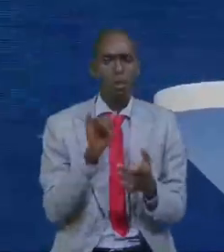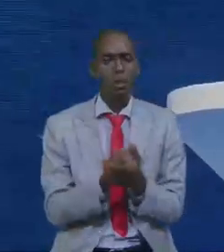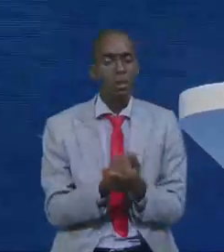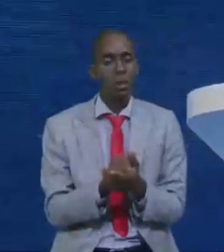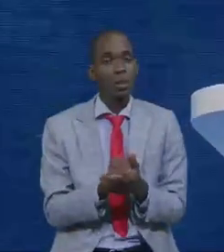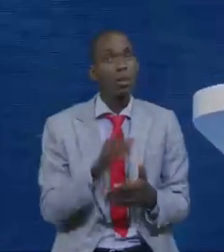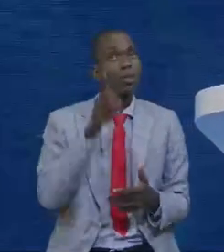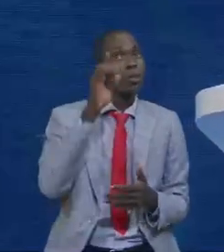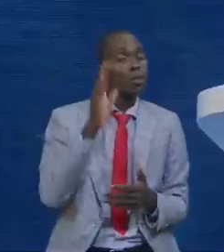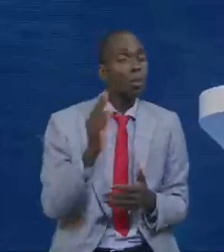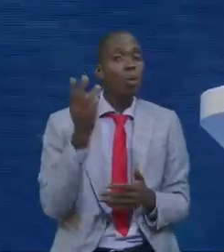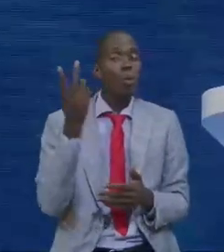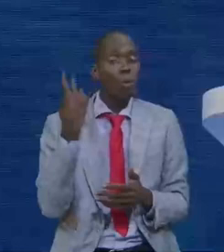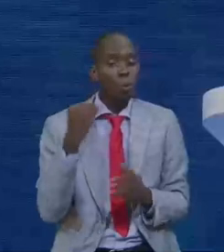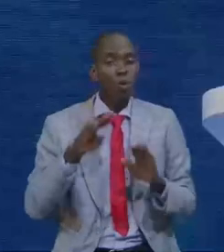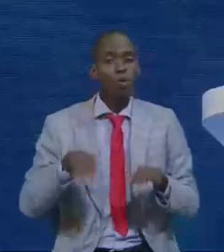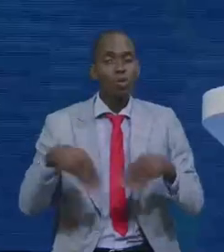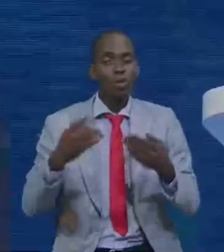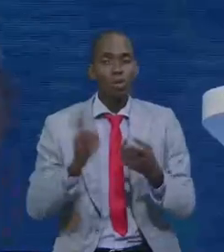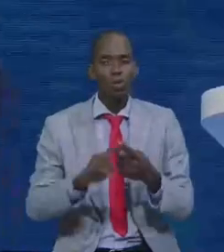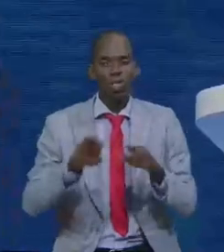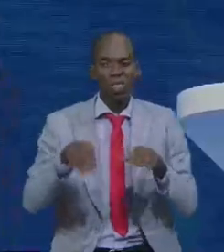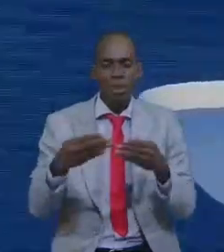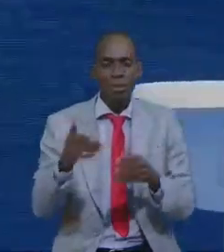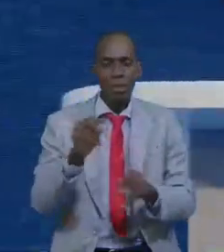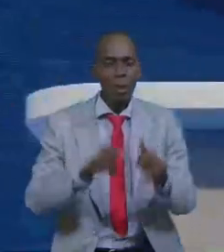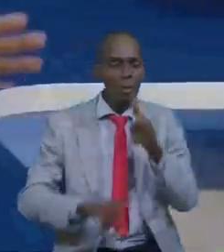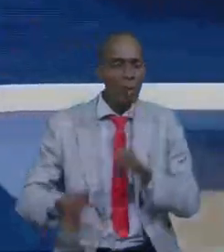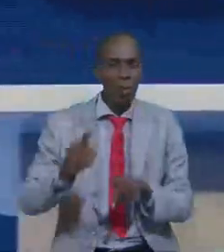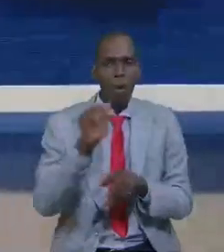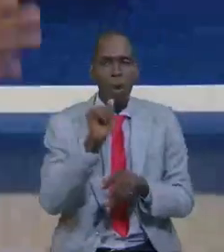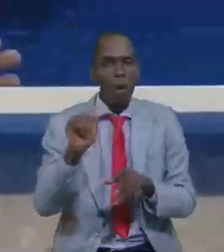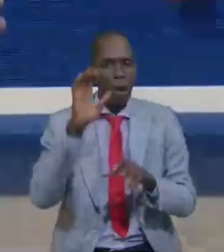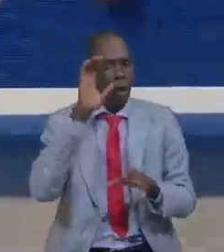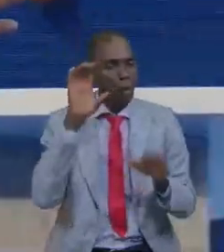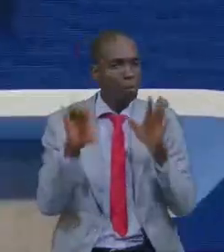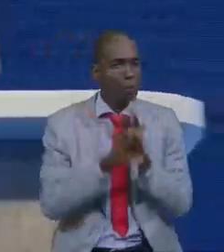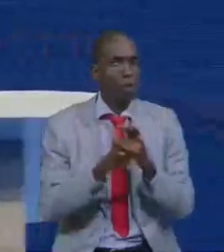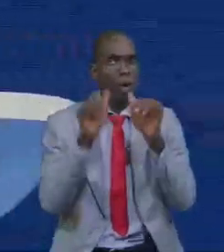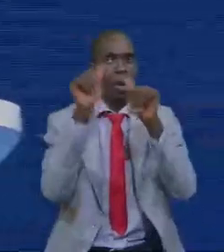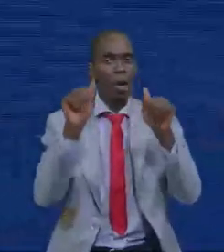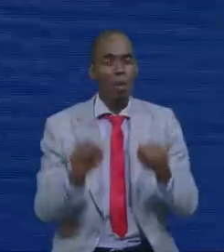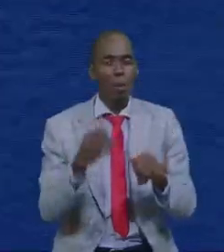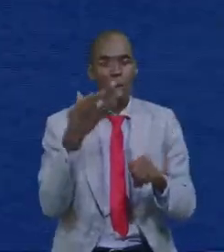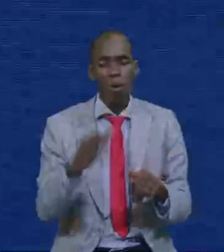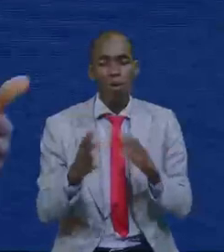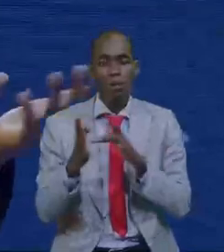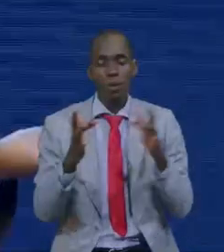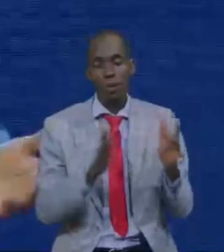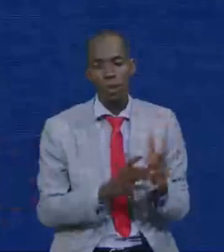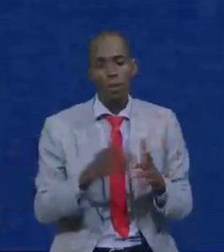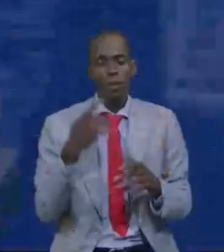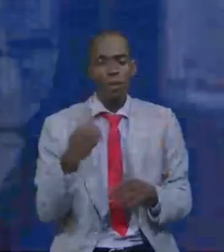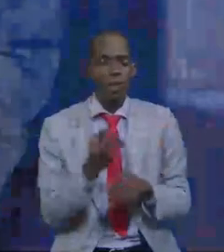Dieu voulait leur donner une image. C'était le symbole de Jésus-Christ, le Sauveur, Jésus-Christ,